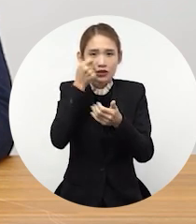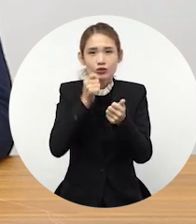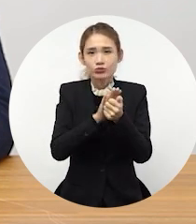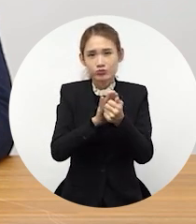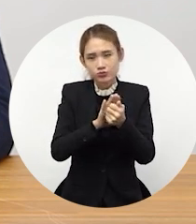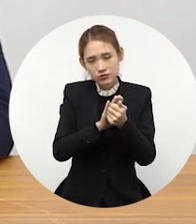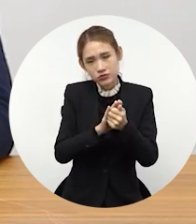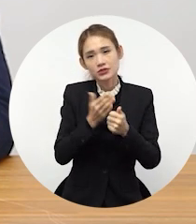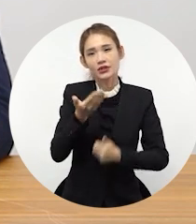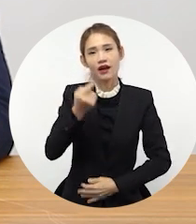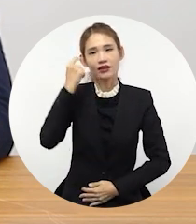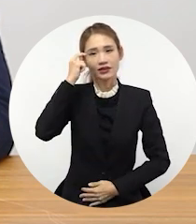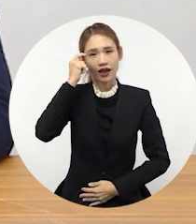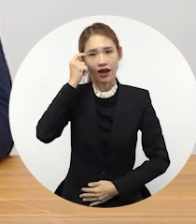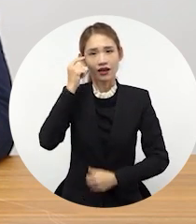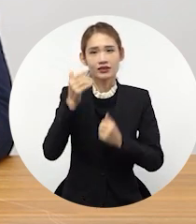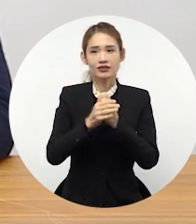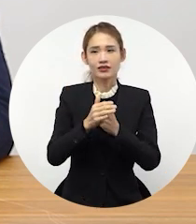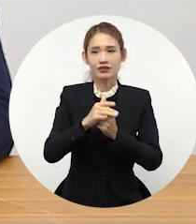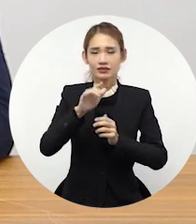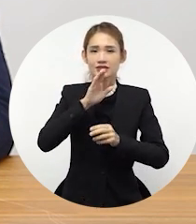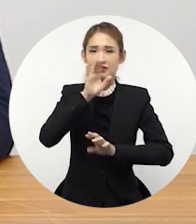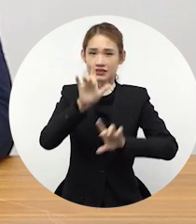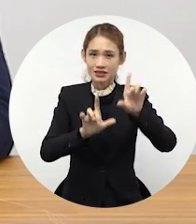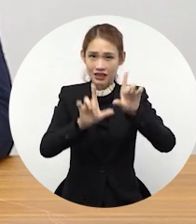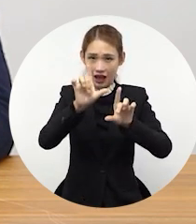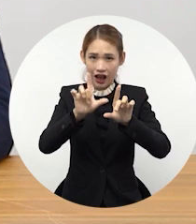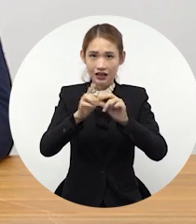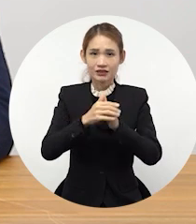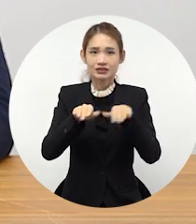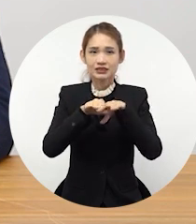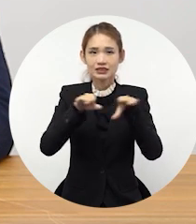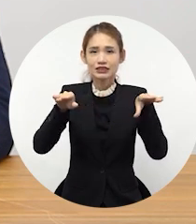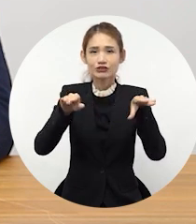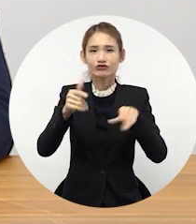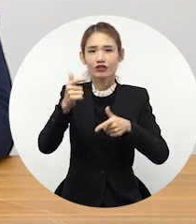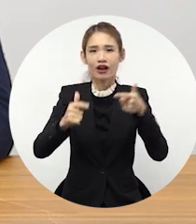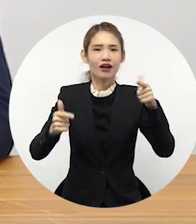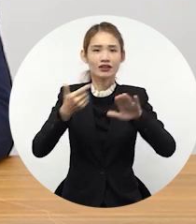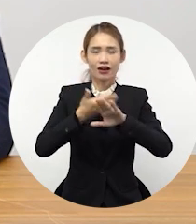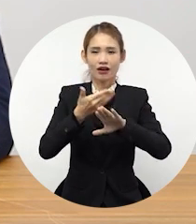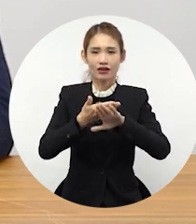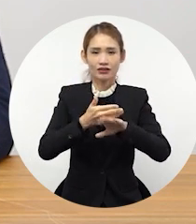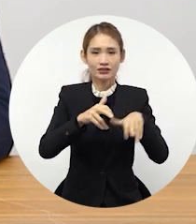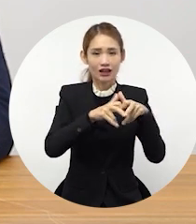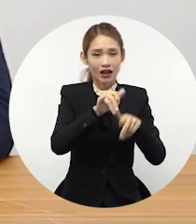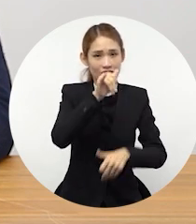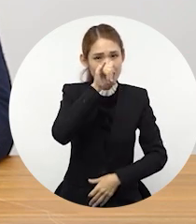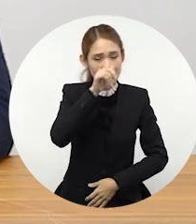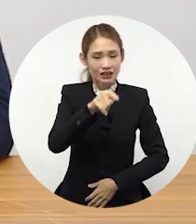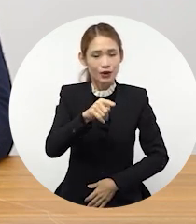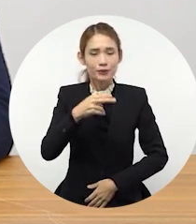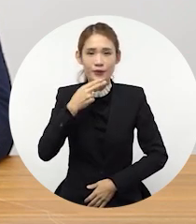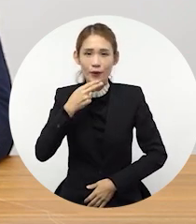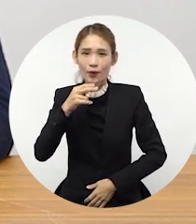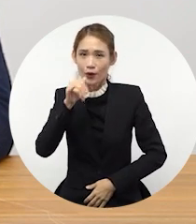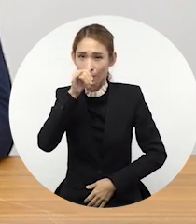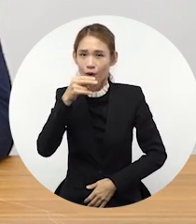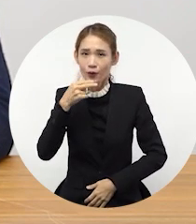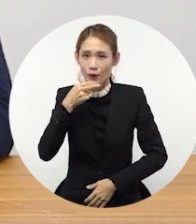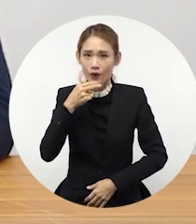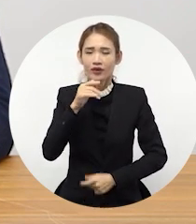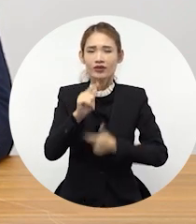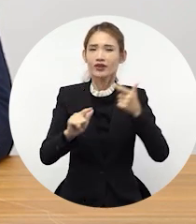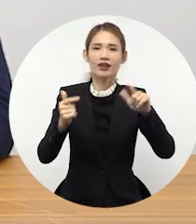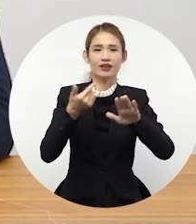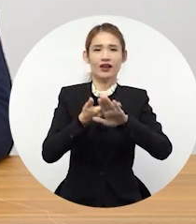안타깝고 막 불쌍한 것 이렇게 많이 생각을 하는데 사실은 실상은 기준점에 따라서 있다가도 없어지고 누가 장애인이었다가도 아니게 되고